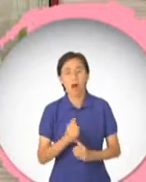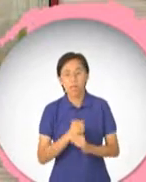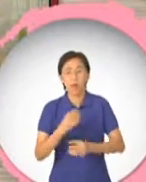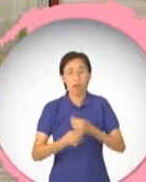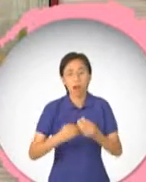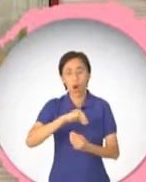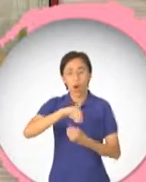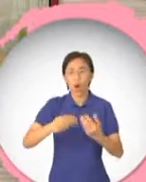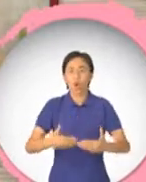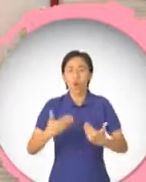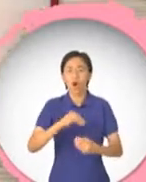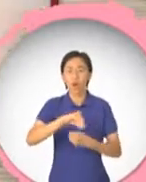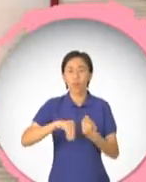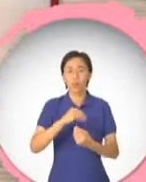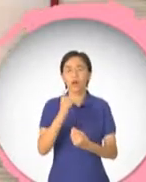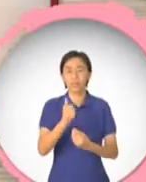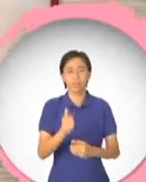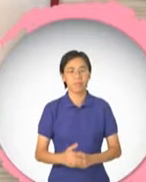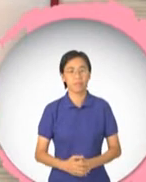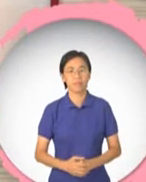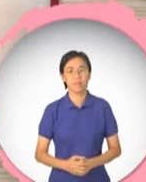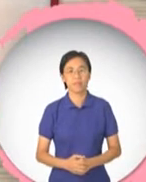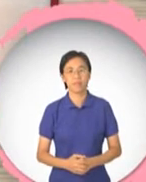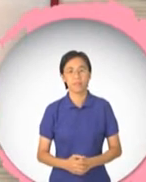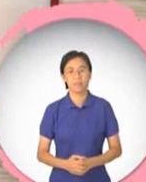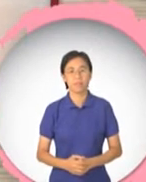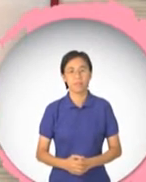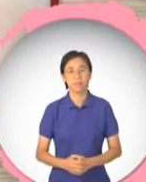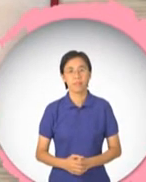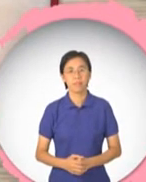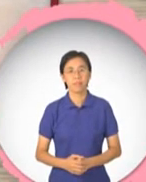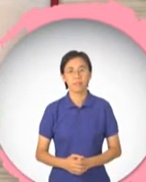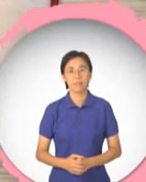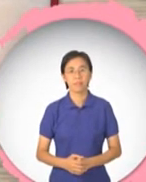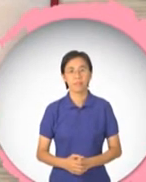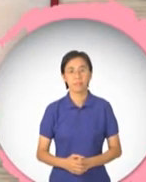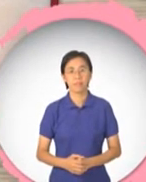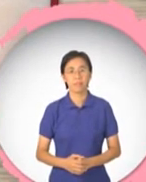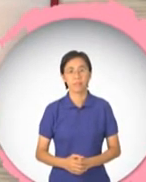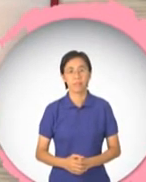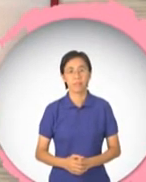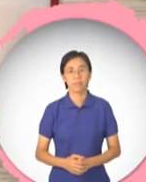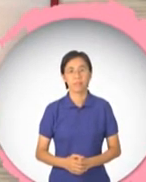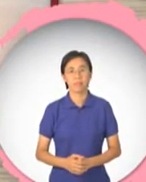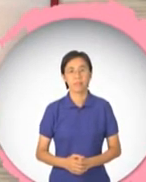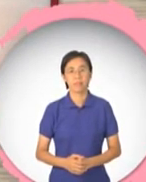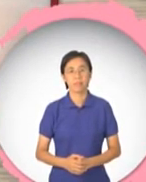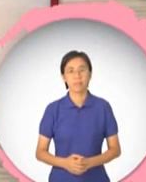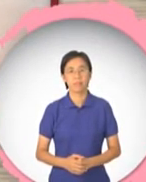างรายได้ให้กับครอบครัวของคุณครับ ทำกินก็ได้ทำขาย